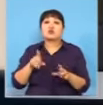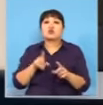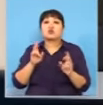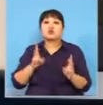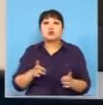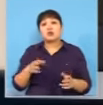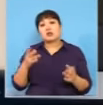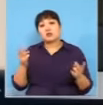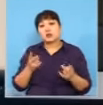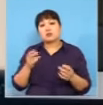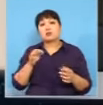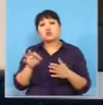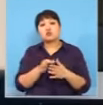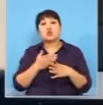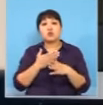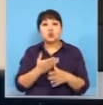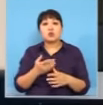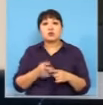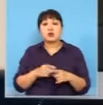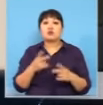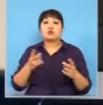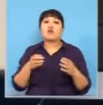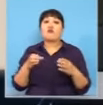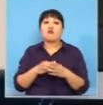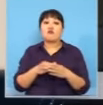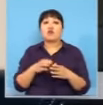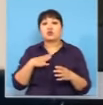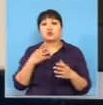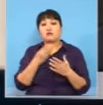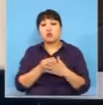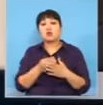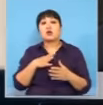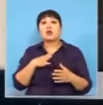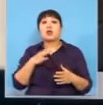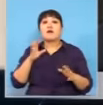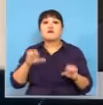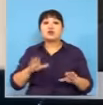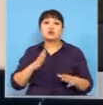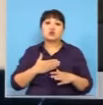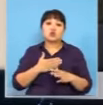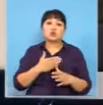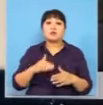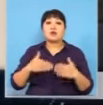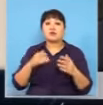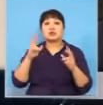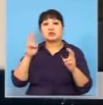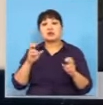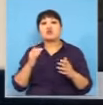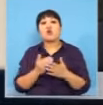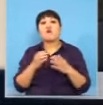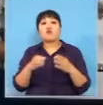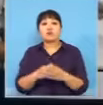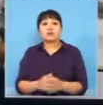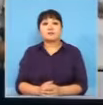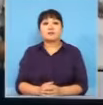обстоятельства, необходимая срочная помощь. Для этого и нужен фонд. В свою очередь местные власти будут содействовать в повышении статуса нового